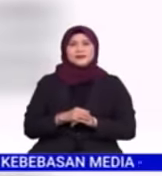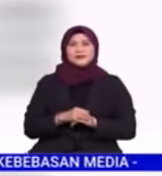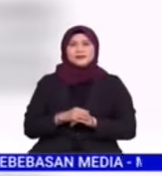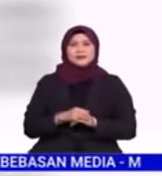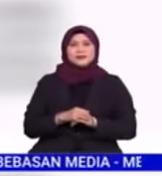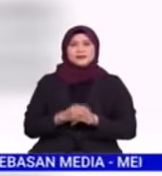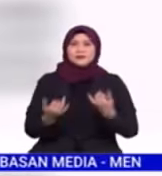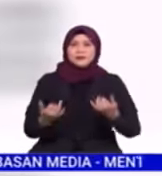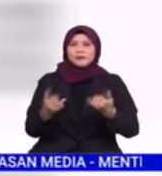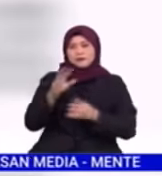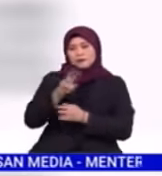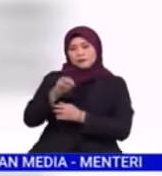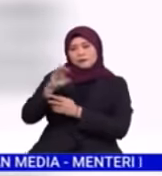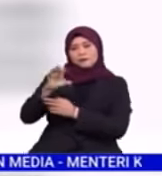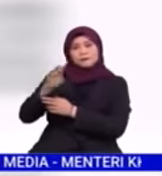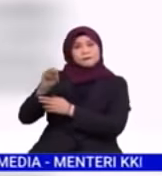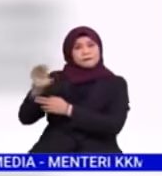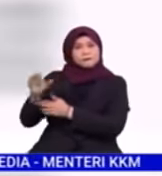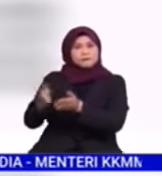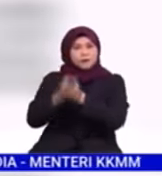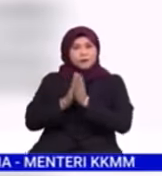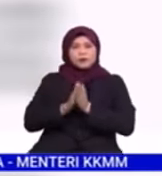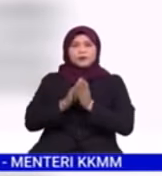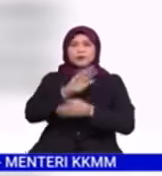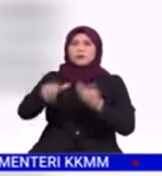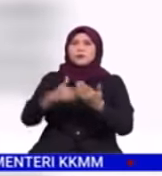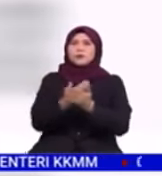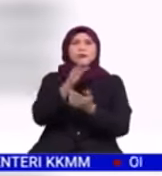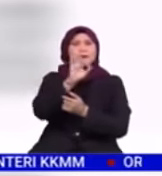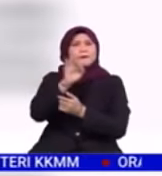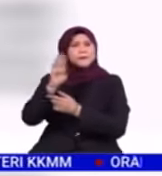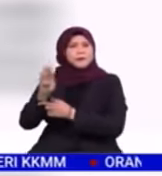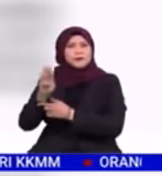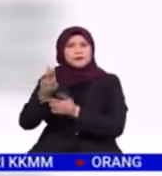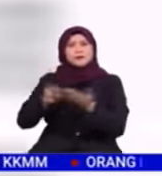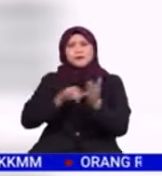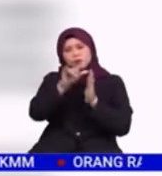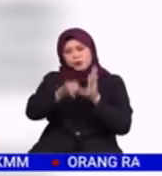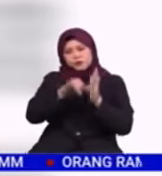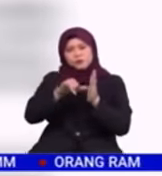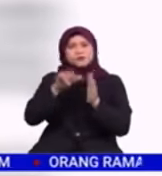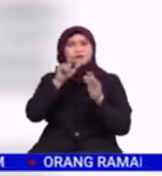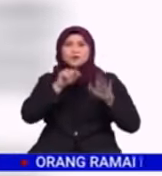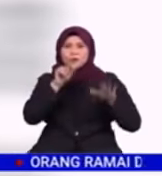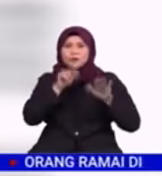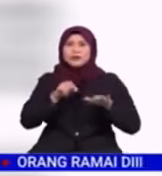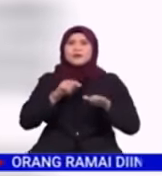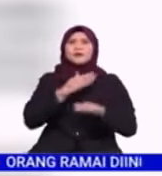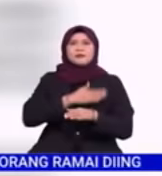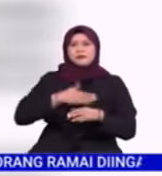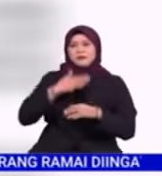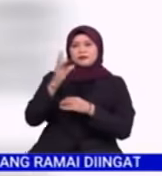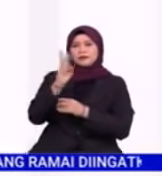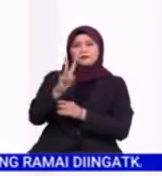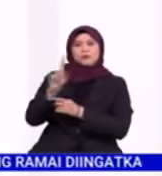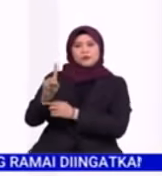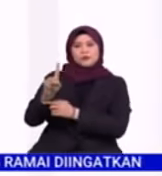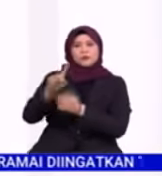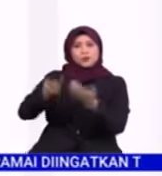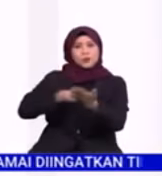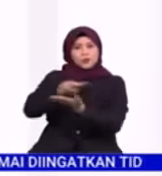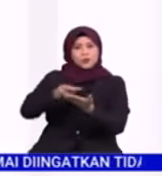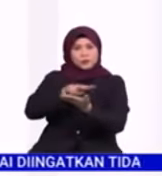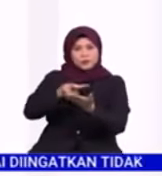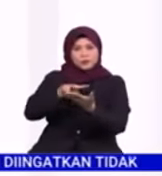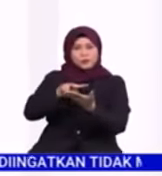sebagai ini mcmc telah meminta penyedia platform seperti Facebook YouTube dan Twitter untuk menurunkan 61 kandungan